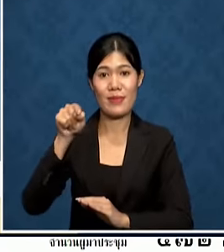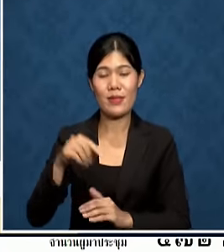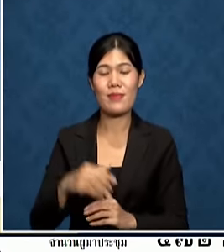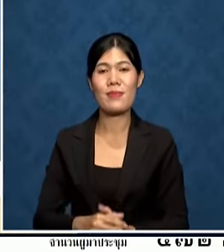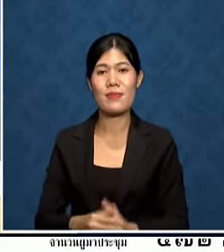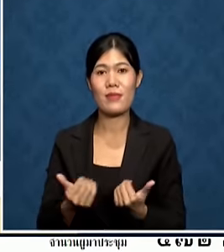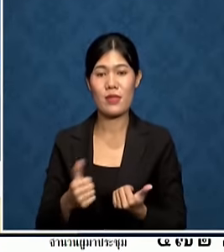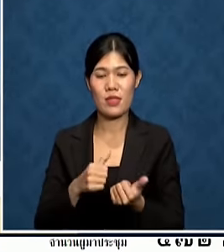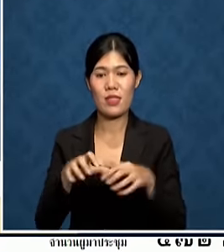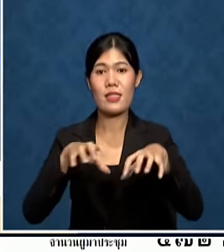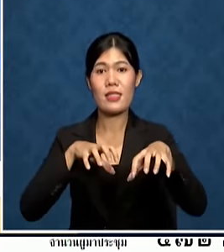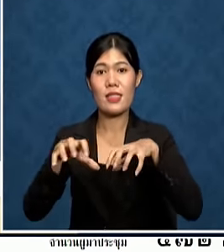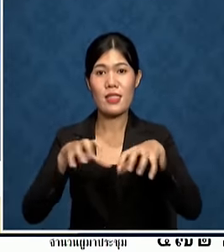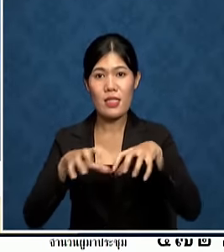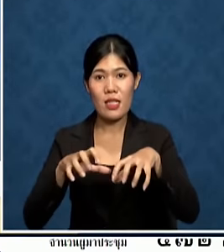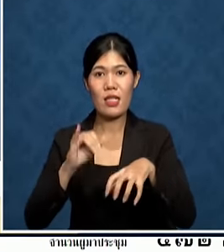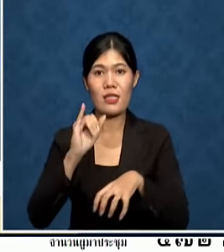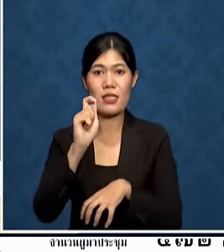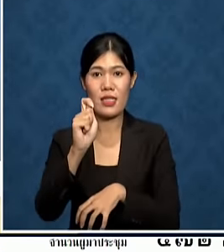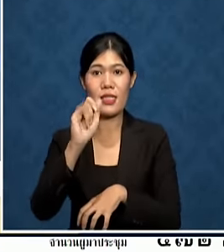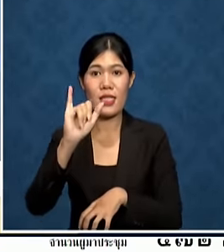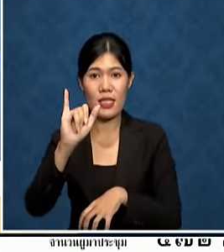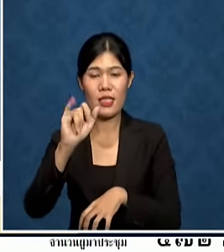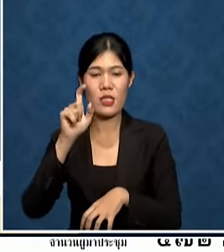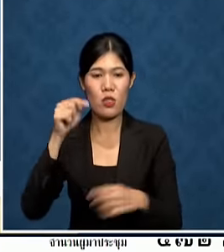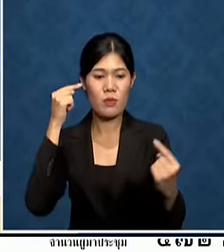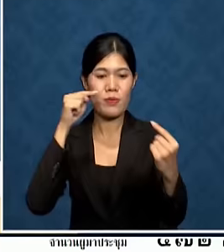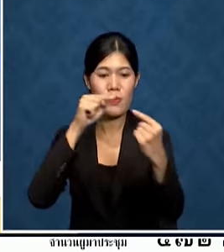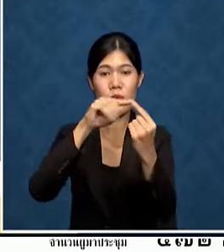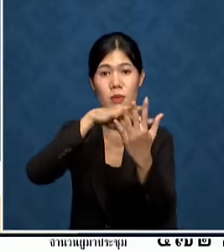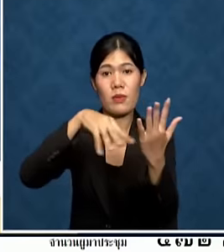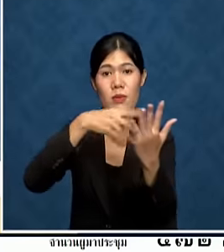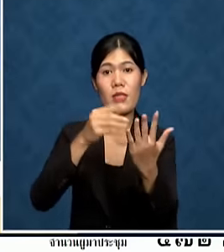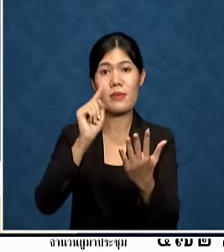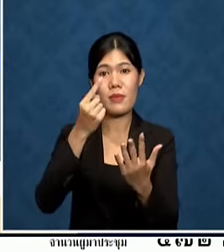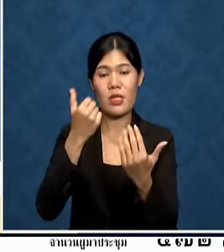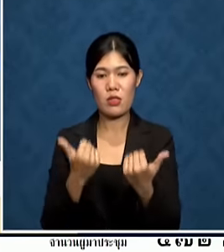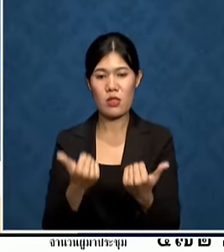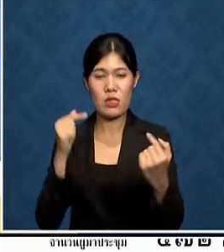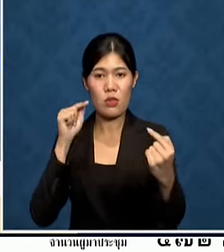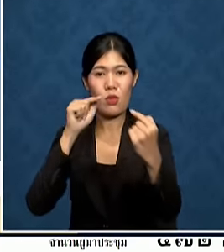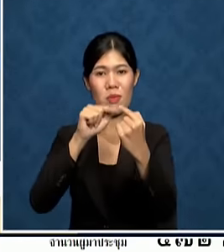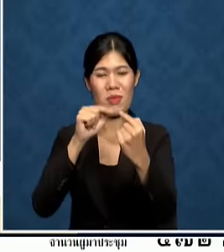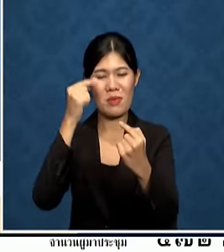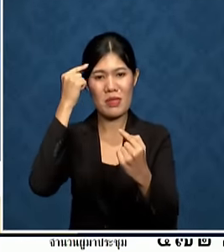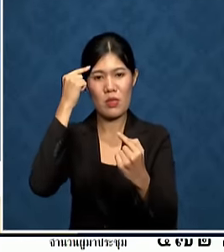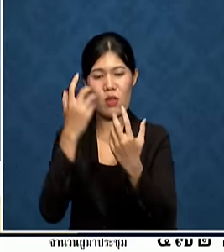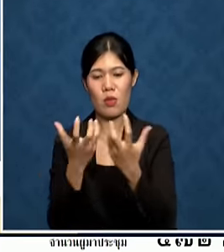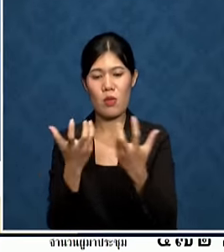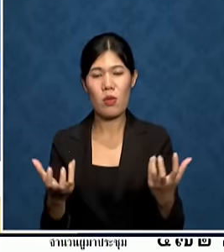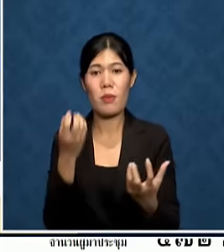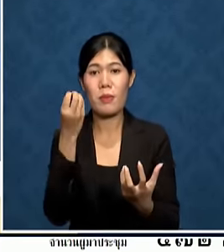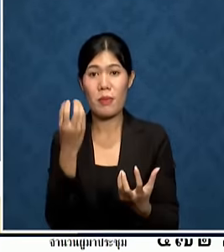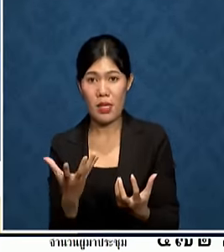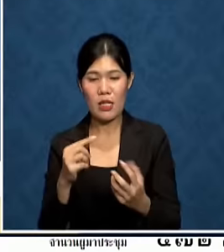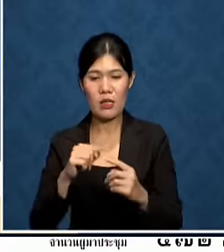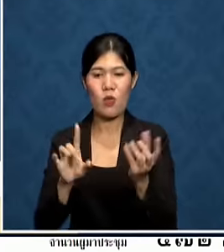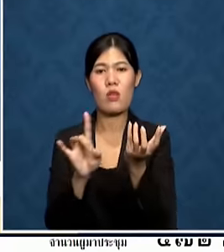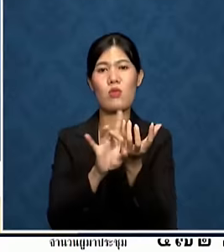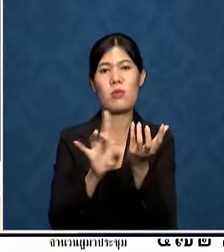ในการจัดงบ AIท่านต้องกำหนดตัวชี้วัดใหม่จากปัจจุบันตัวชี้วัดเน้นปริมาณไม่เน้นคุณภาพนะครับเช่นในเรื่อง